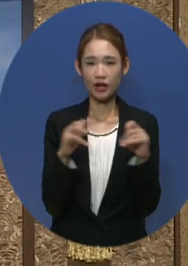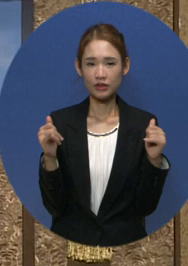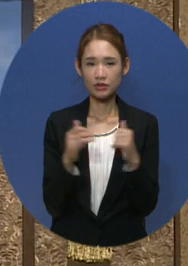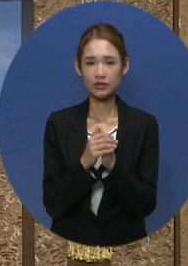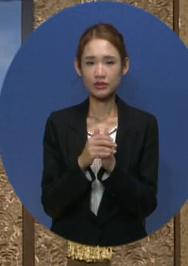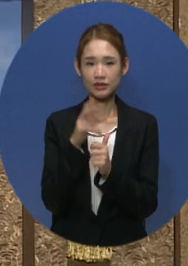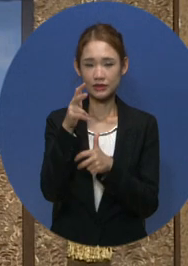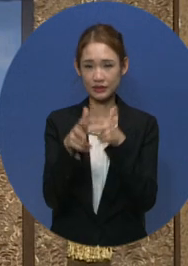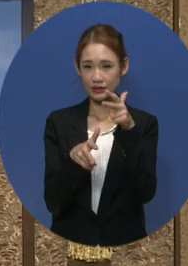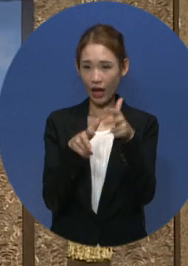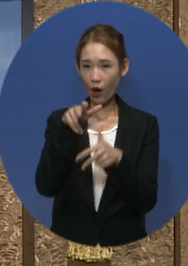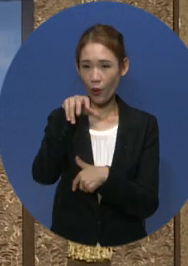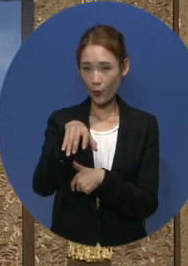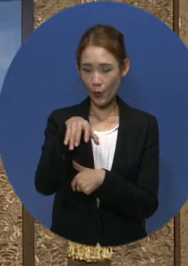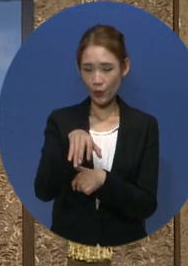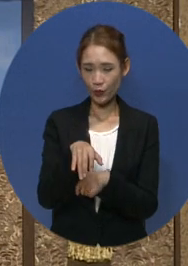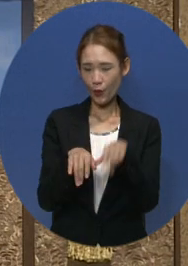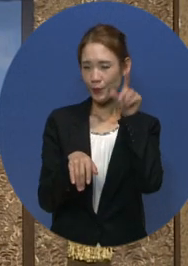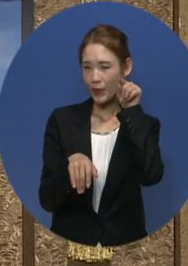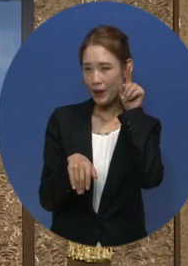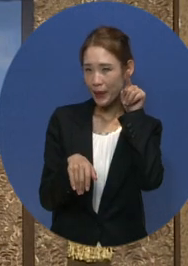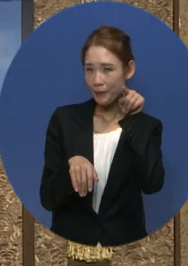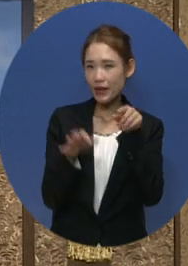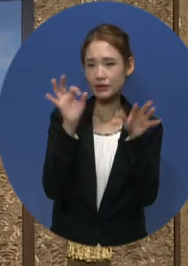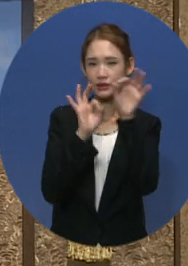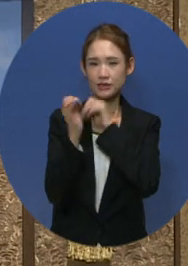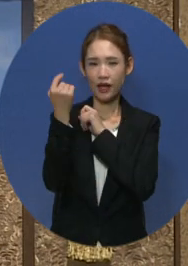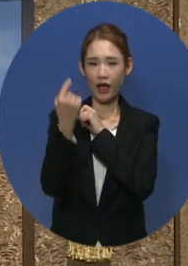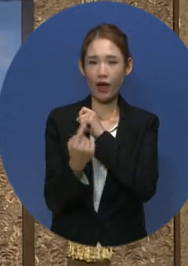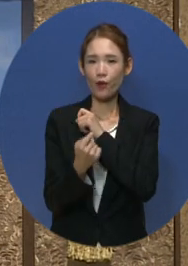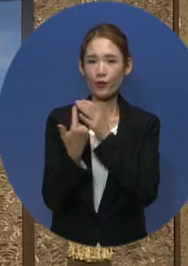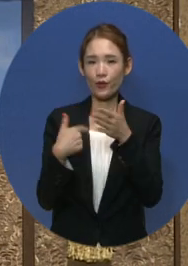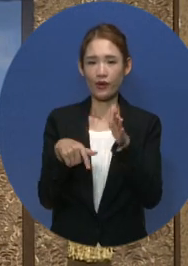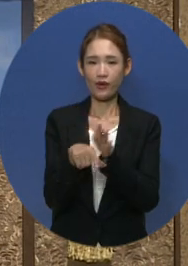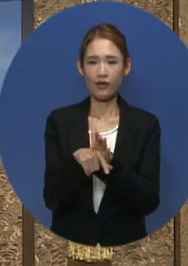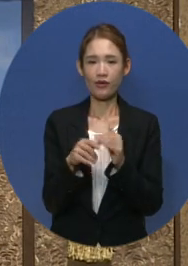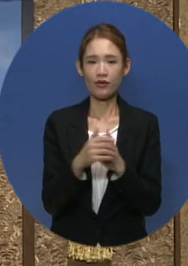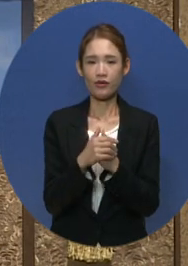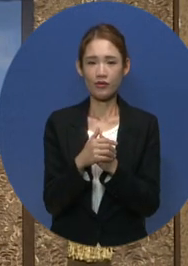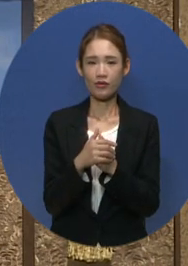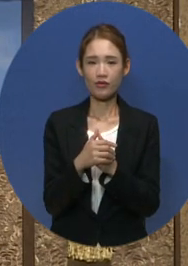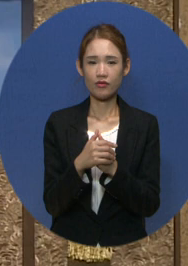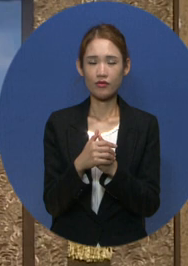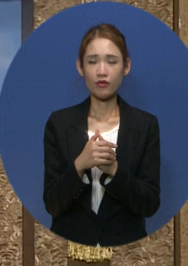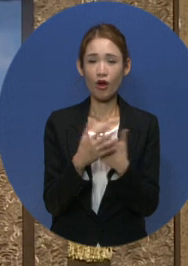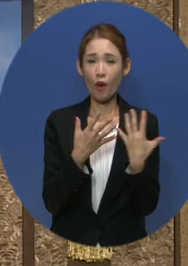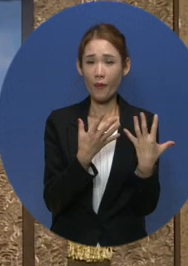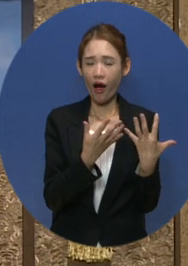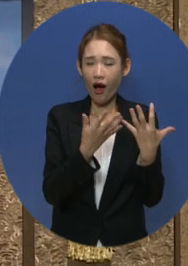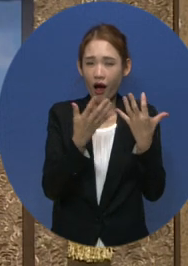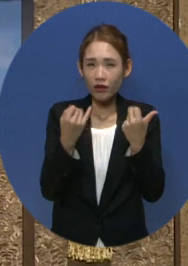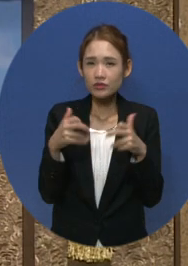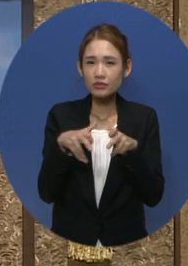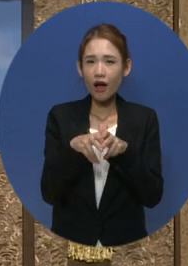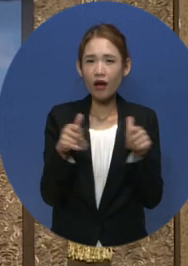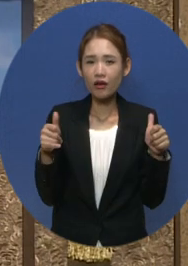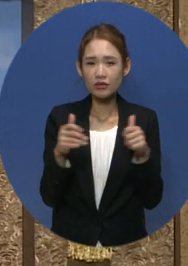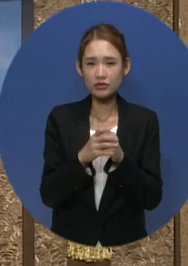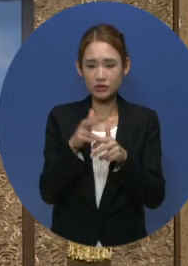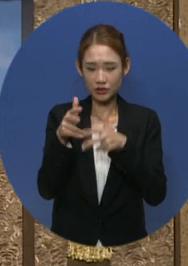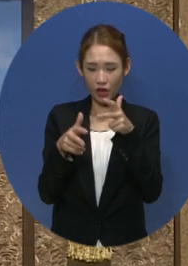이제 그 사업소로 예. 이제 매일 이제 오시도록 그렇게 했는데 상당히 많은 장애인들이